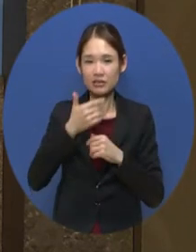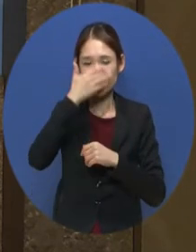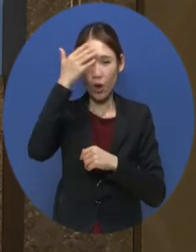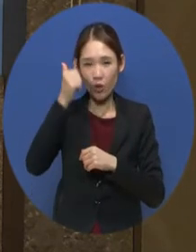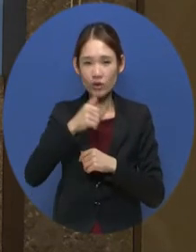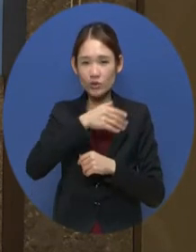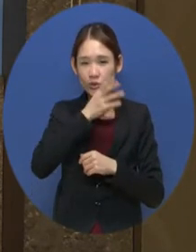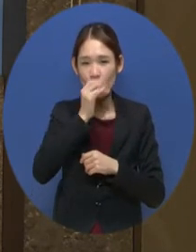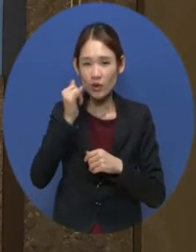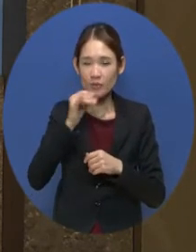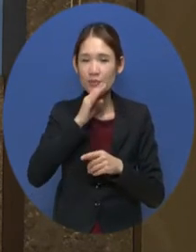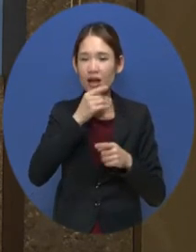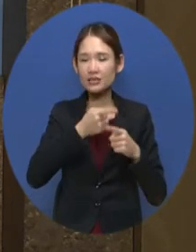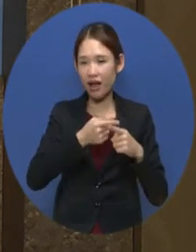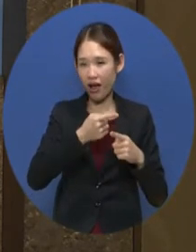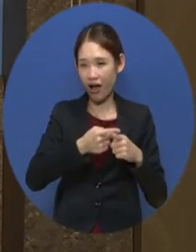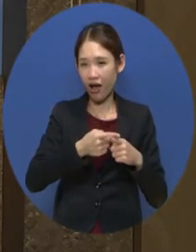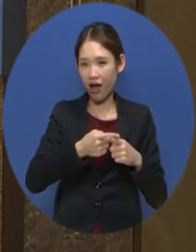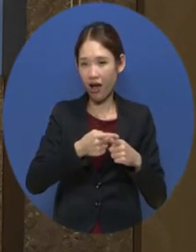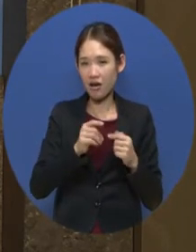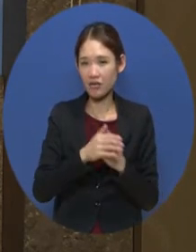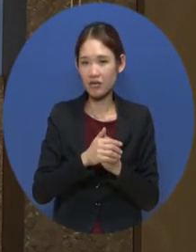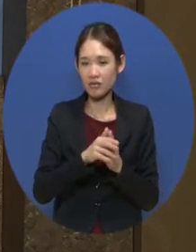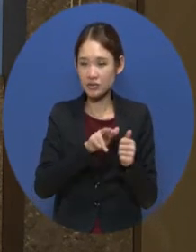청소년이라든지 뭐 노인분들도 마찬가지가 되겠지만